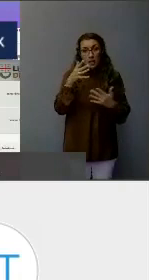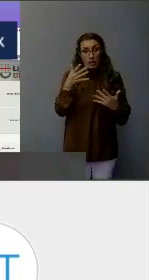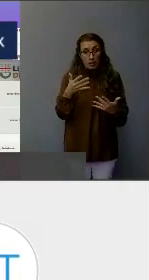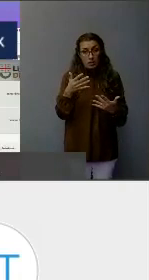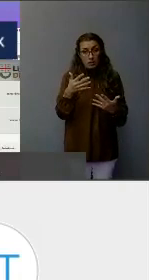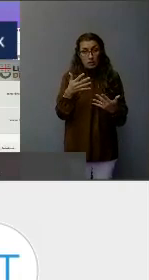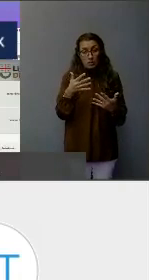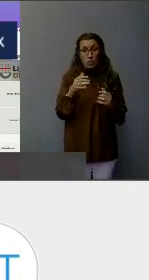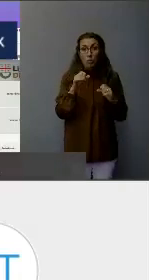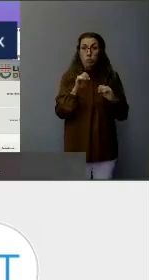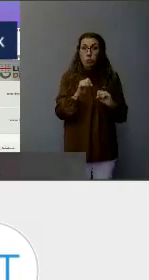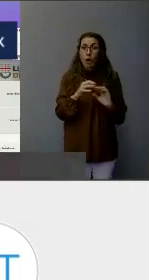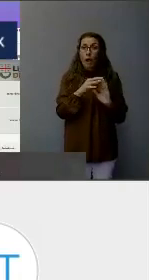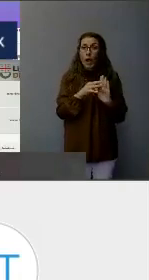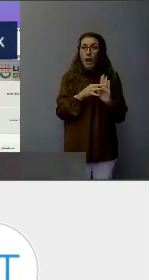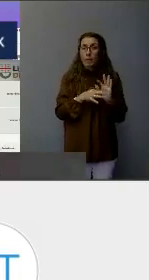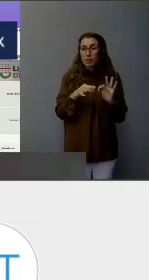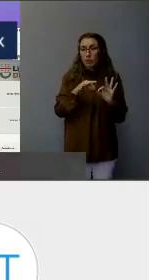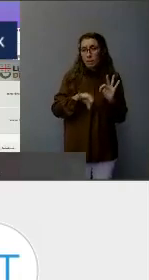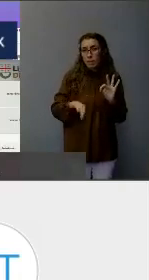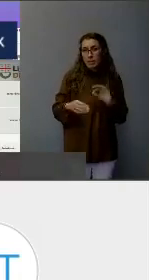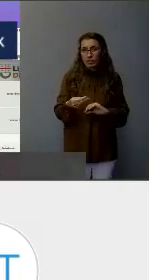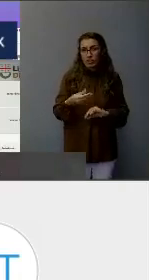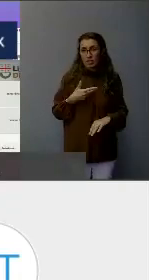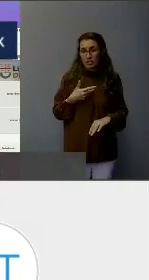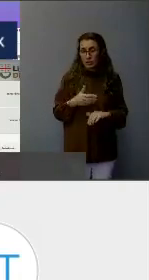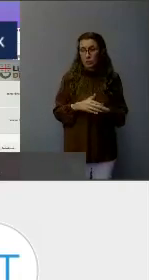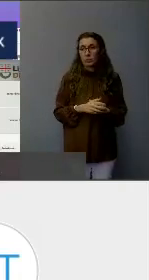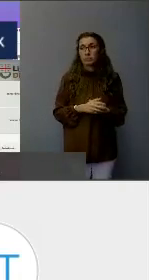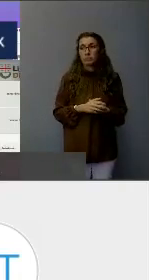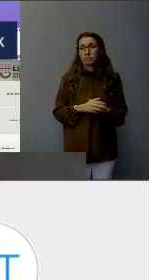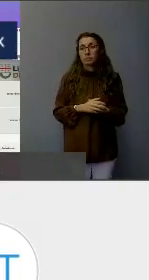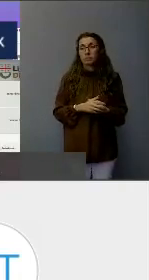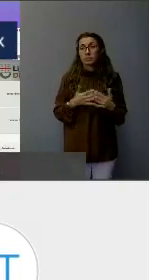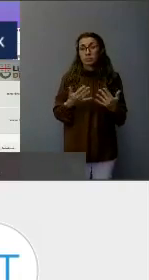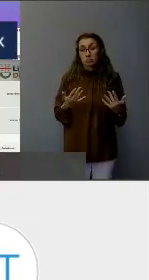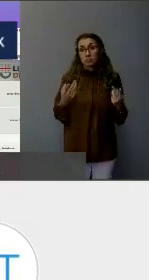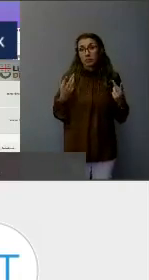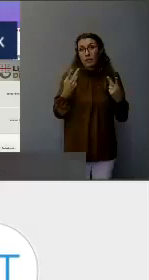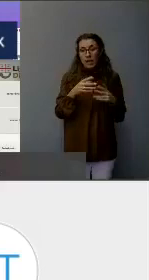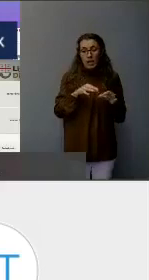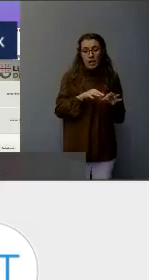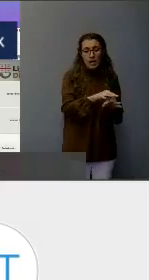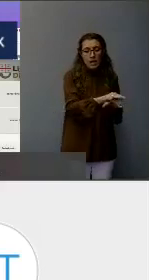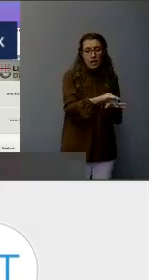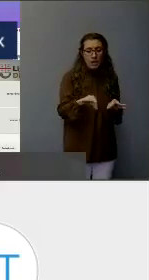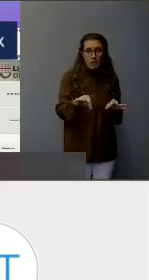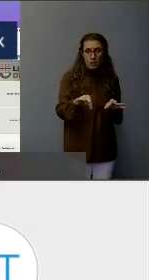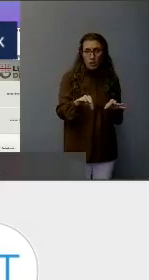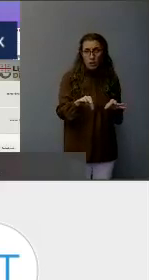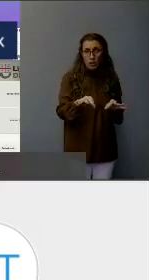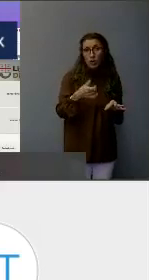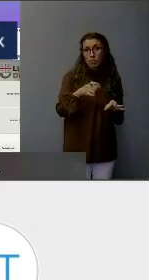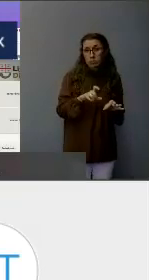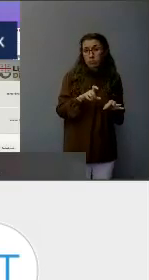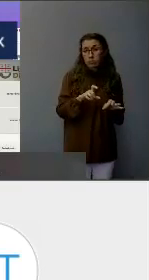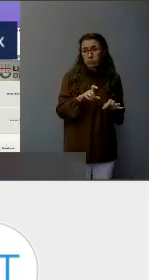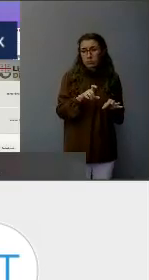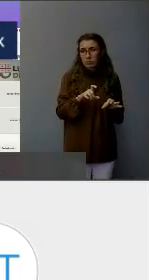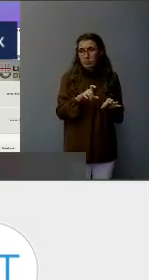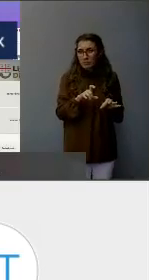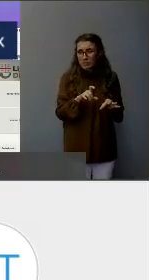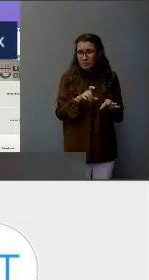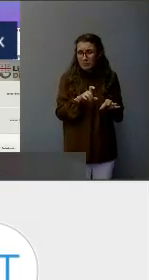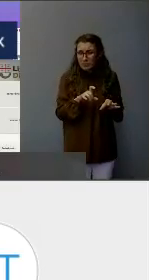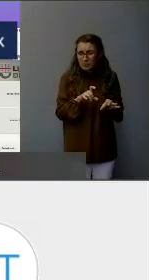elemento proprio preciso perché e dei quadri di superficie dove erano realizzate sono un po ballerini in questo abbiamo chiesto in